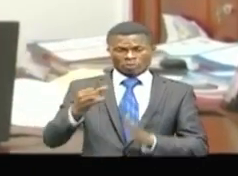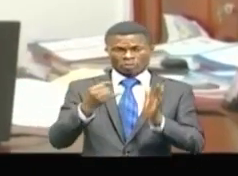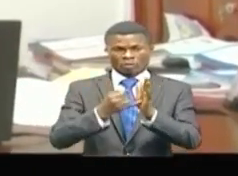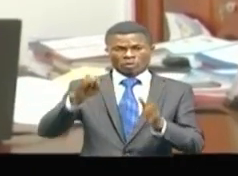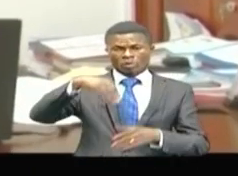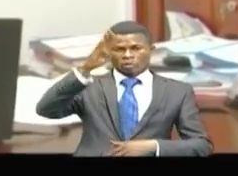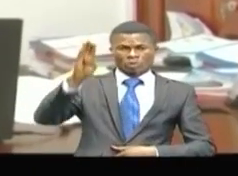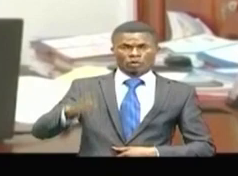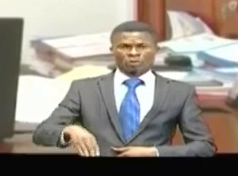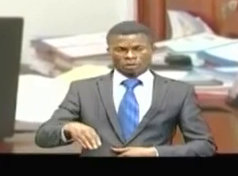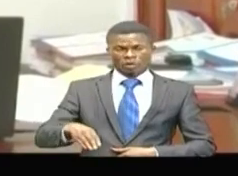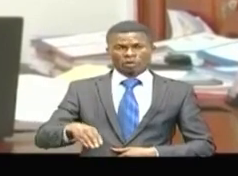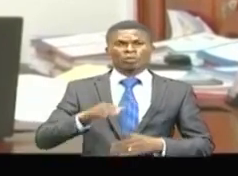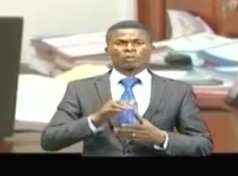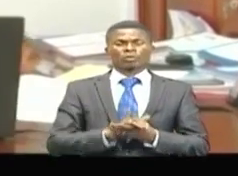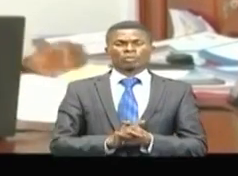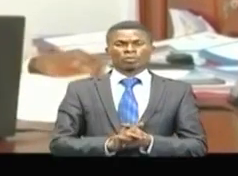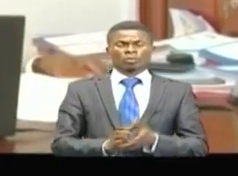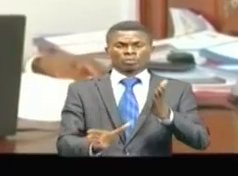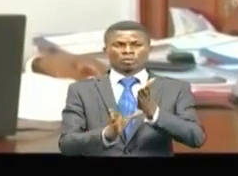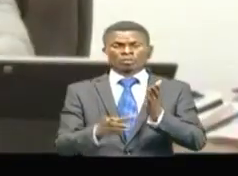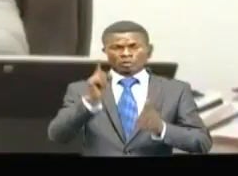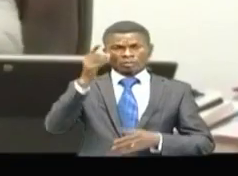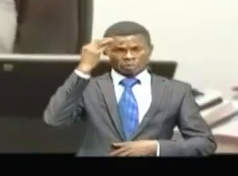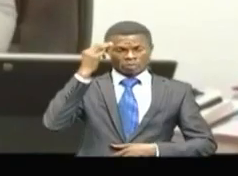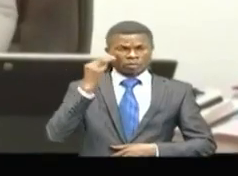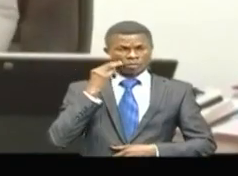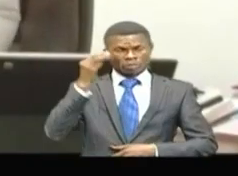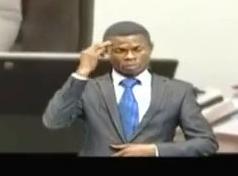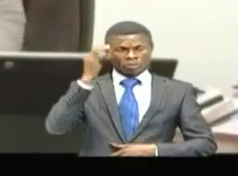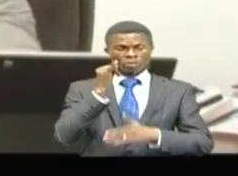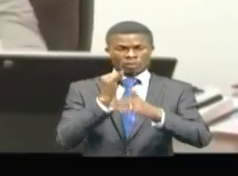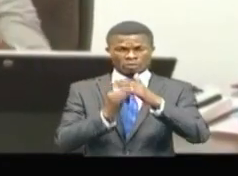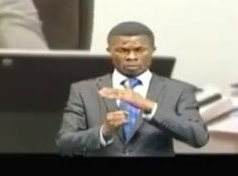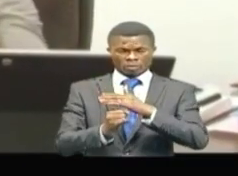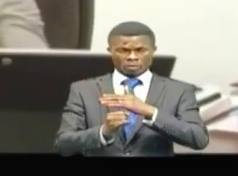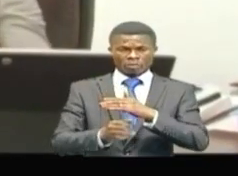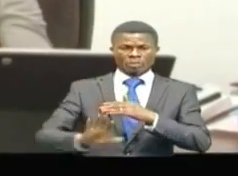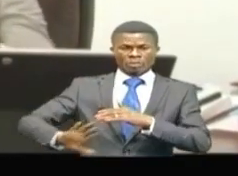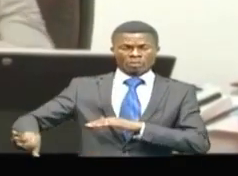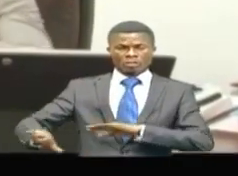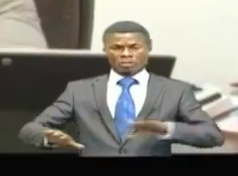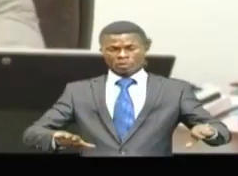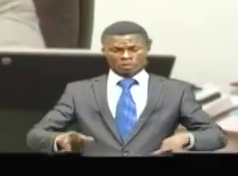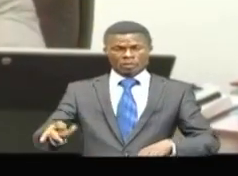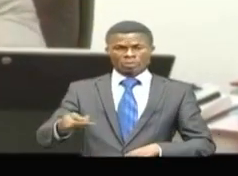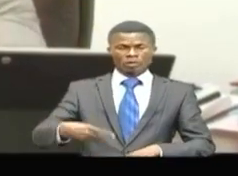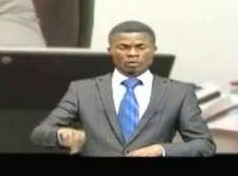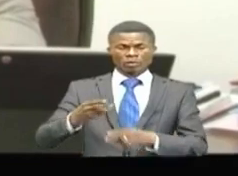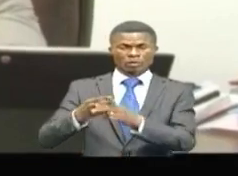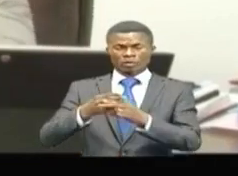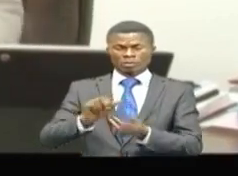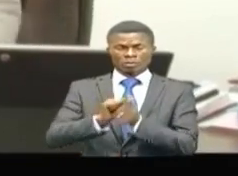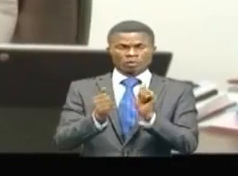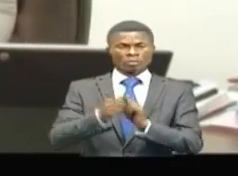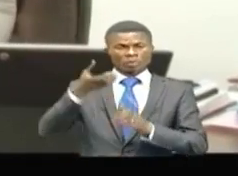32,6%. Le vice-premier ministre, ministre de l'Intérieur, Décentralisation, Sécurité et Affaires